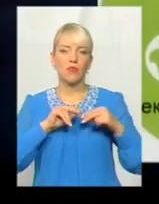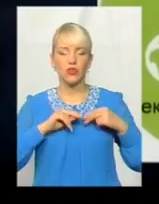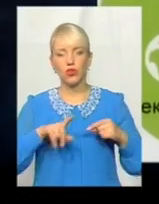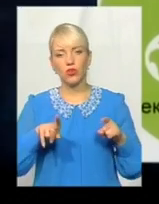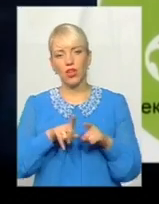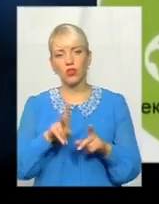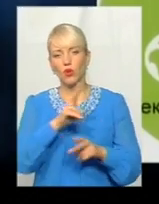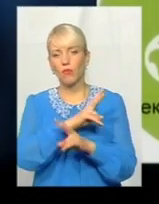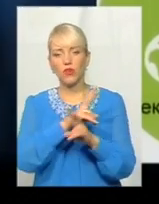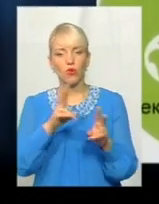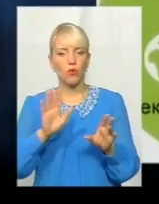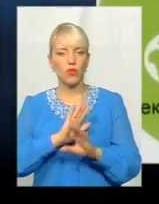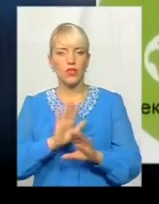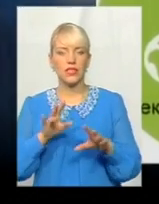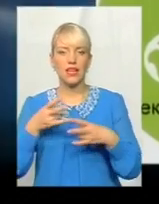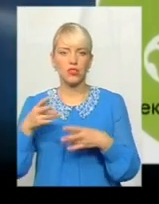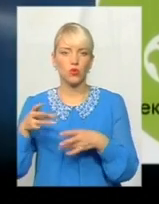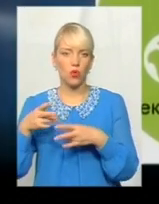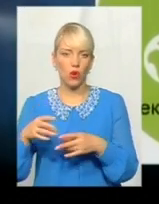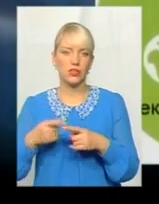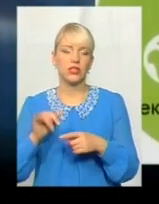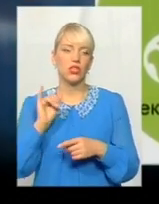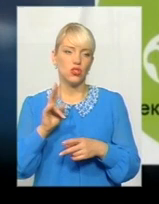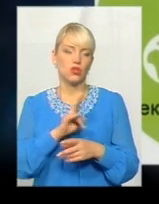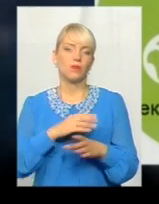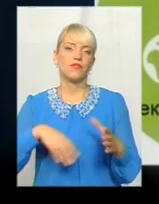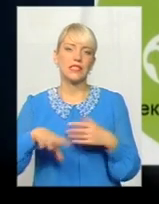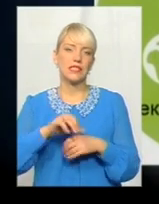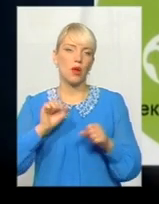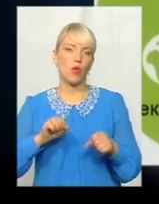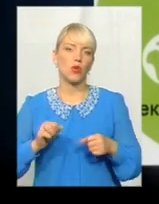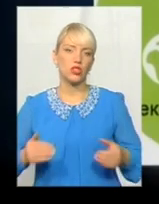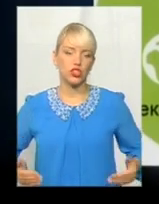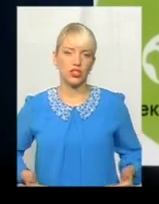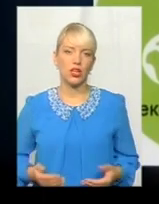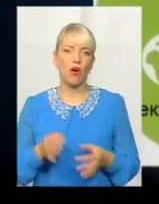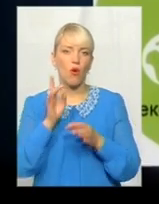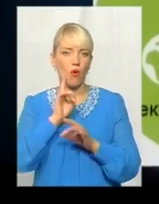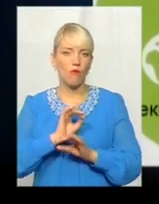мати можливість залишити для нащадків, щоб і вони могли жити комфортно. Так, я розумію?